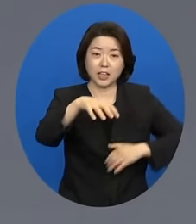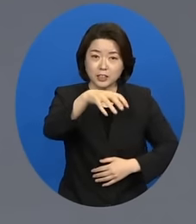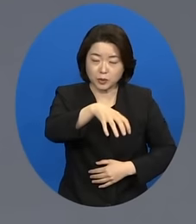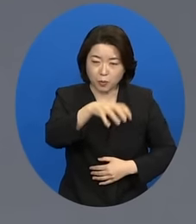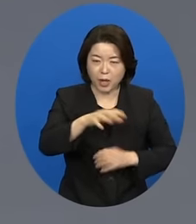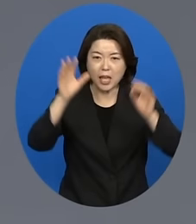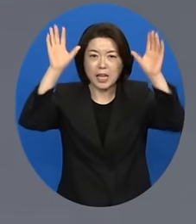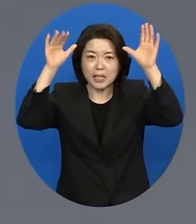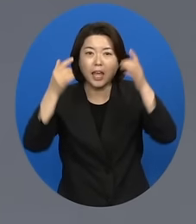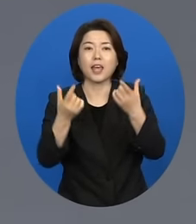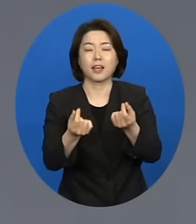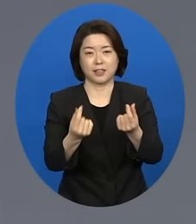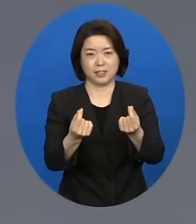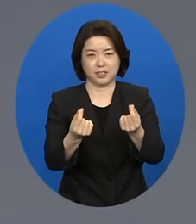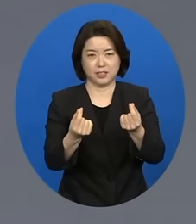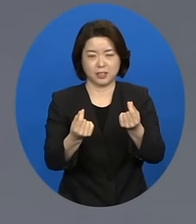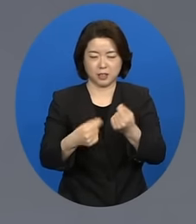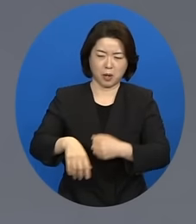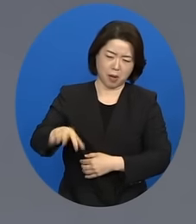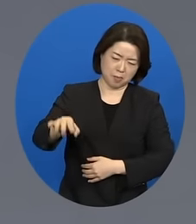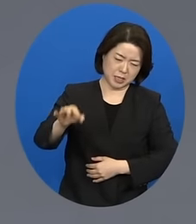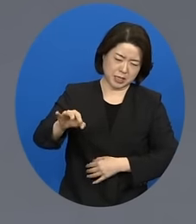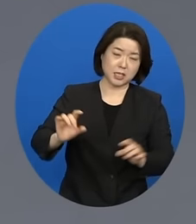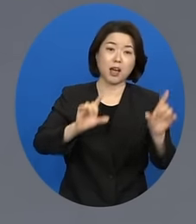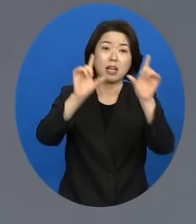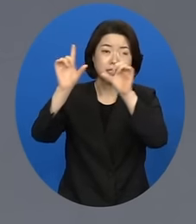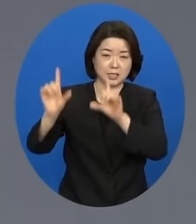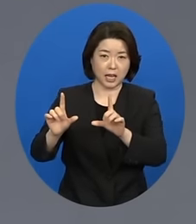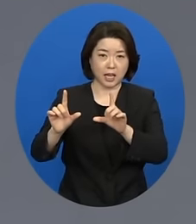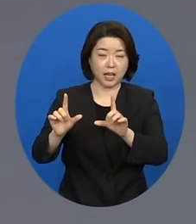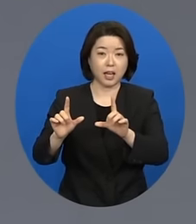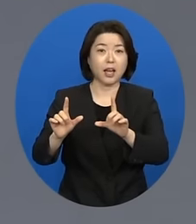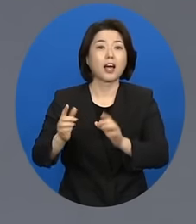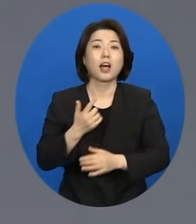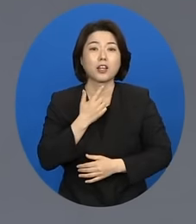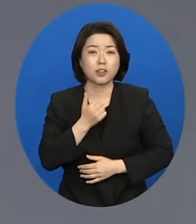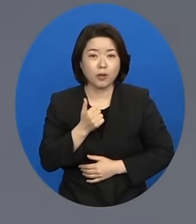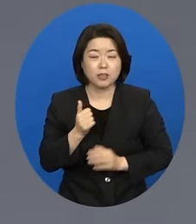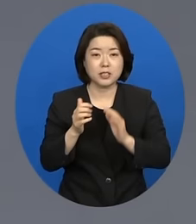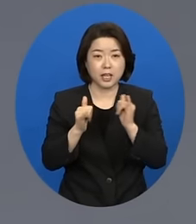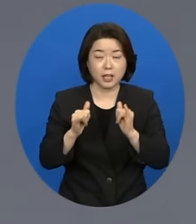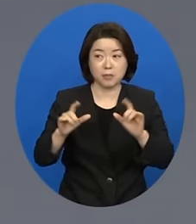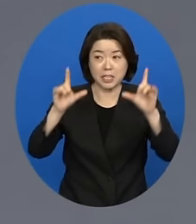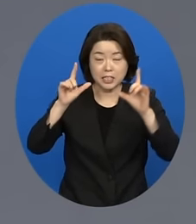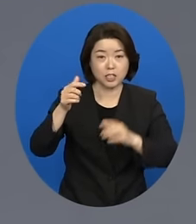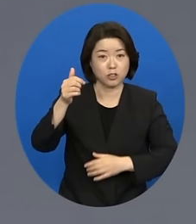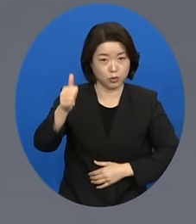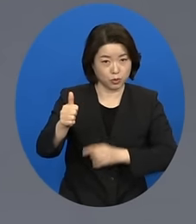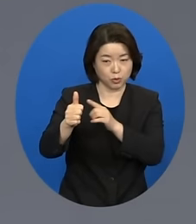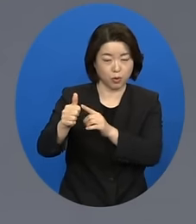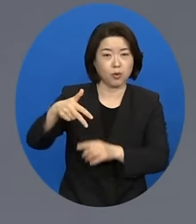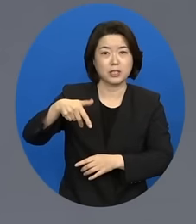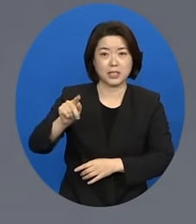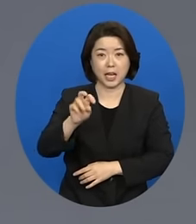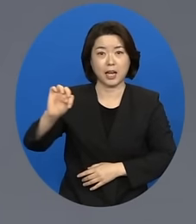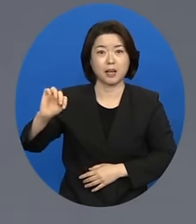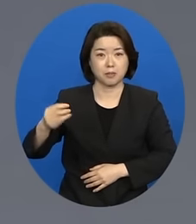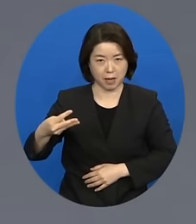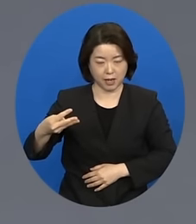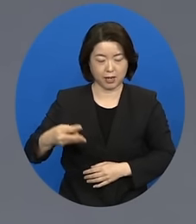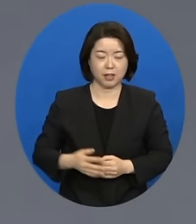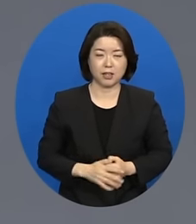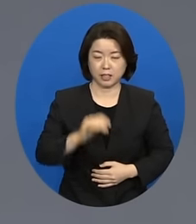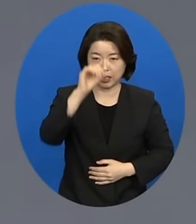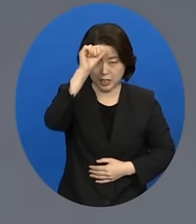개만도 못한 그런 아주 비천한 삶을 살았던 사람이 이 잔말이라는 친구죠. 그런데 그가 인도 돈으로 천만 루피,